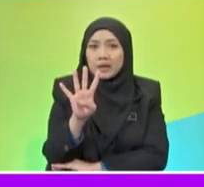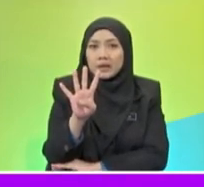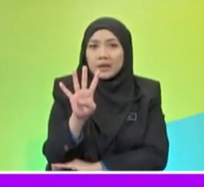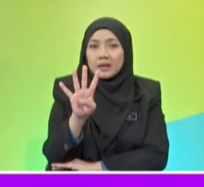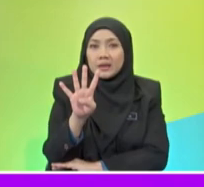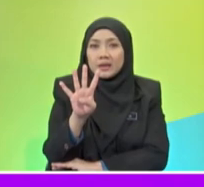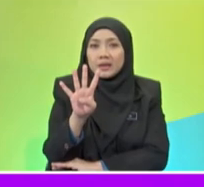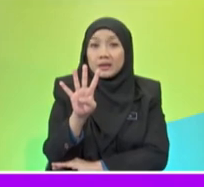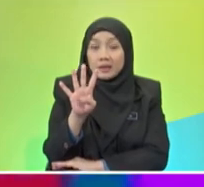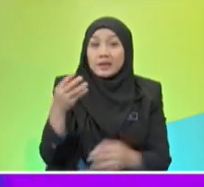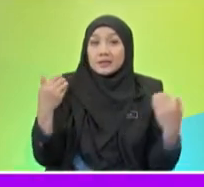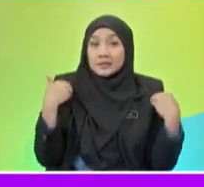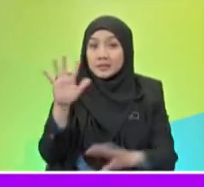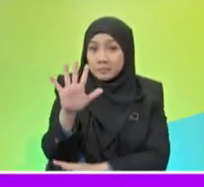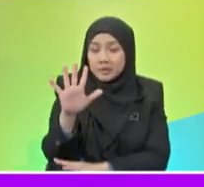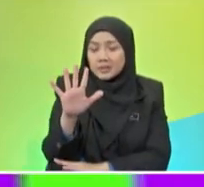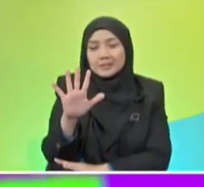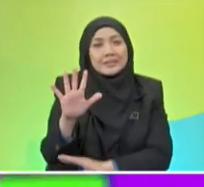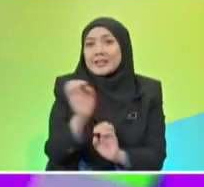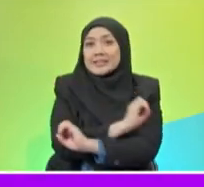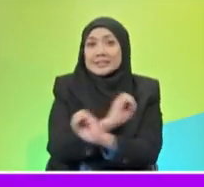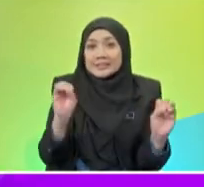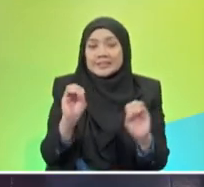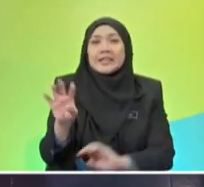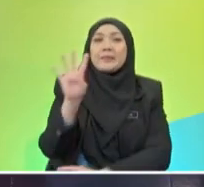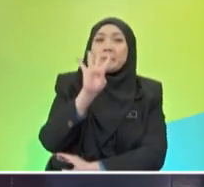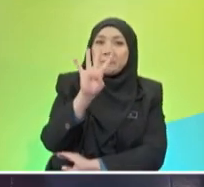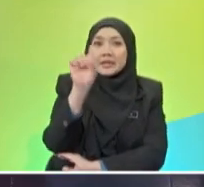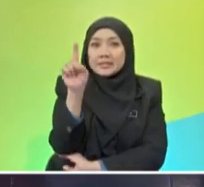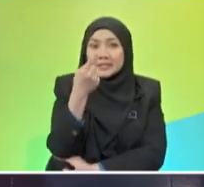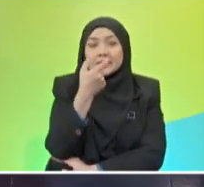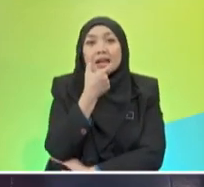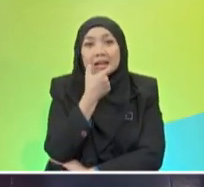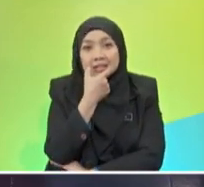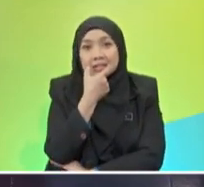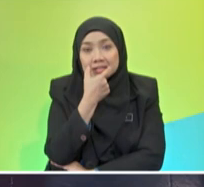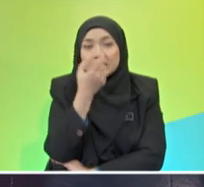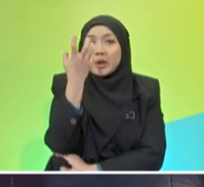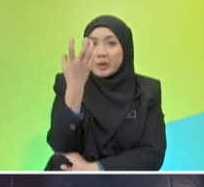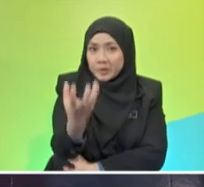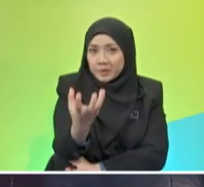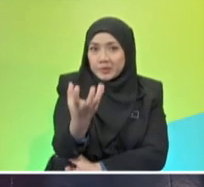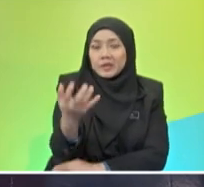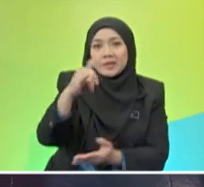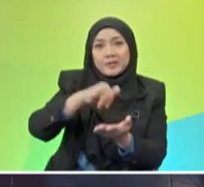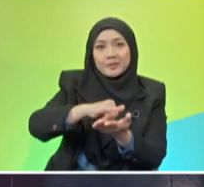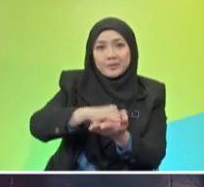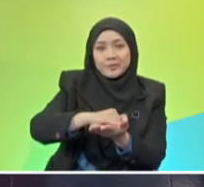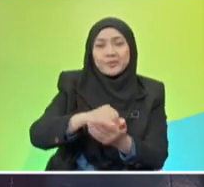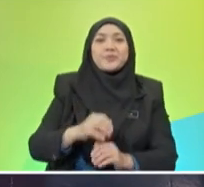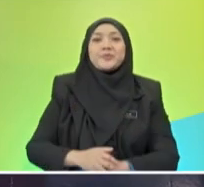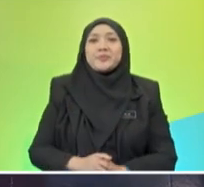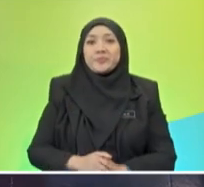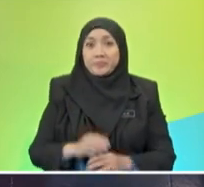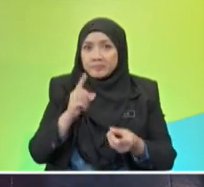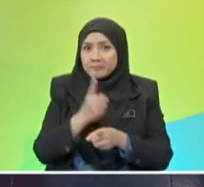empat. Lima ada tak? Tak, tak ada. Empat. Jadi kita ada empat sahaja biskut di situ. Ah, ini betul eh? Empat